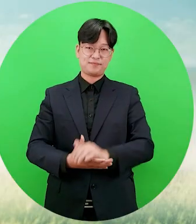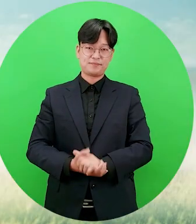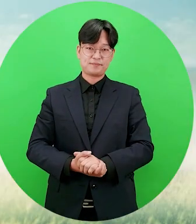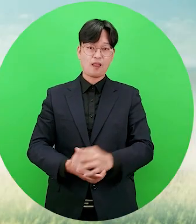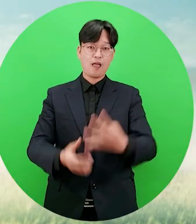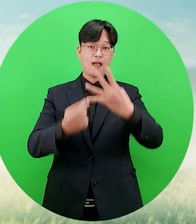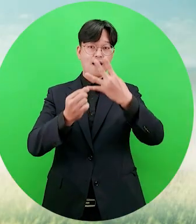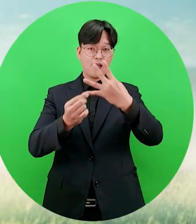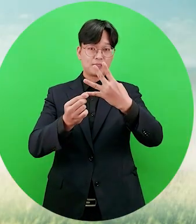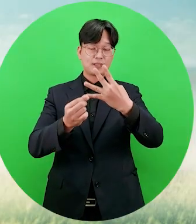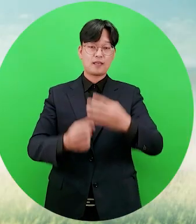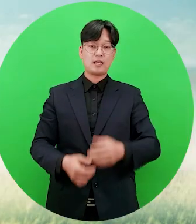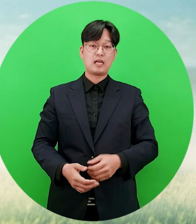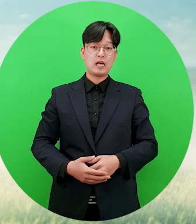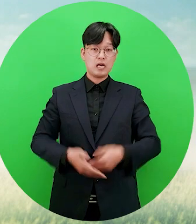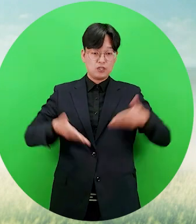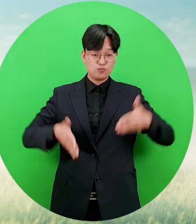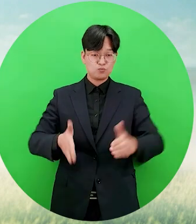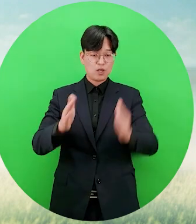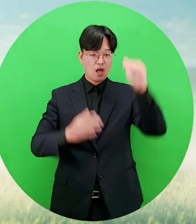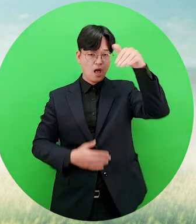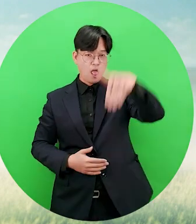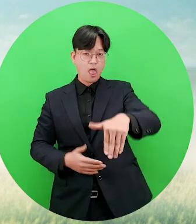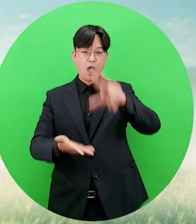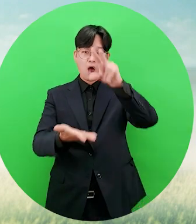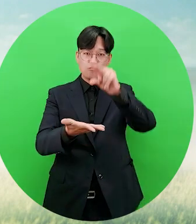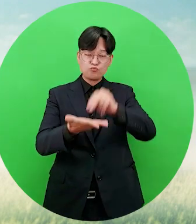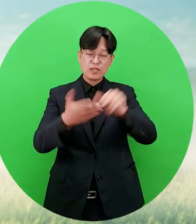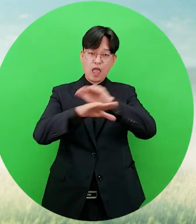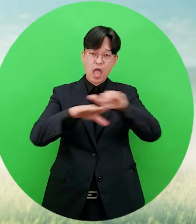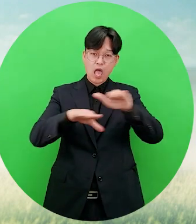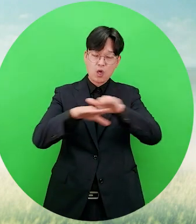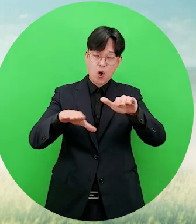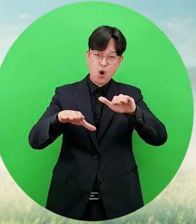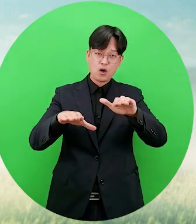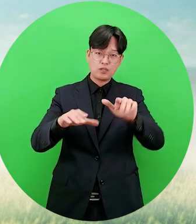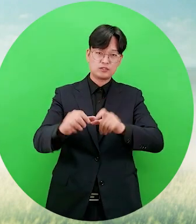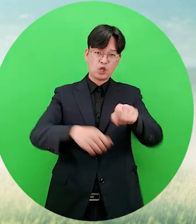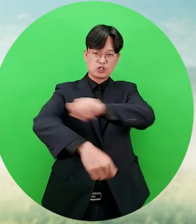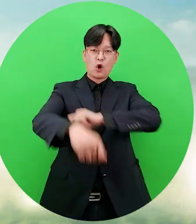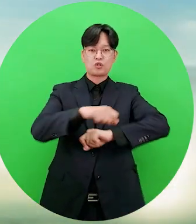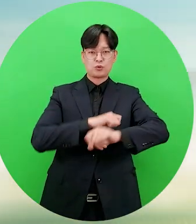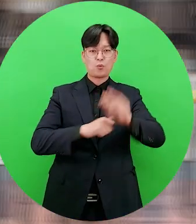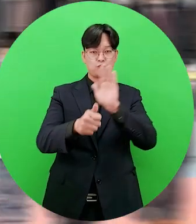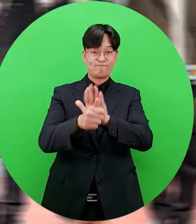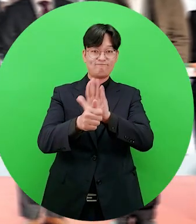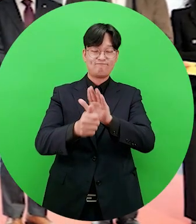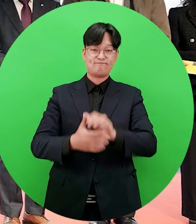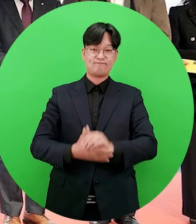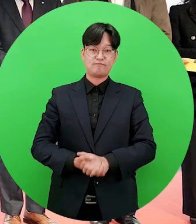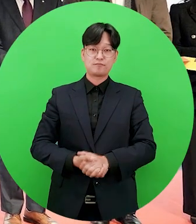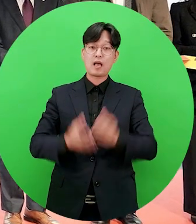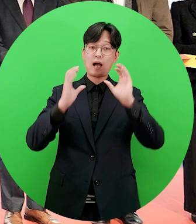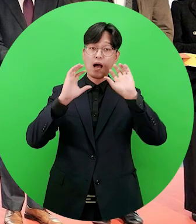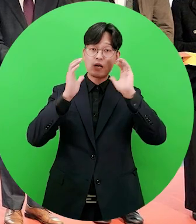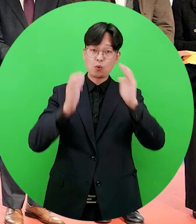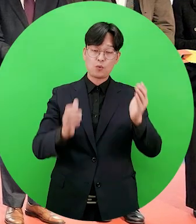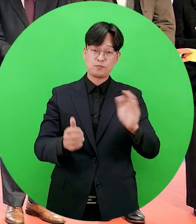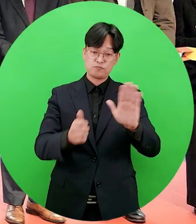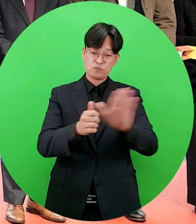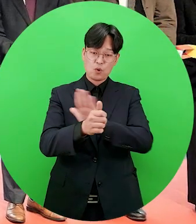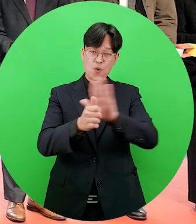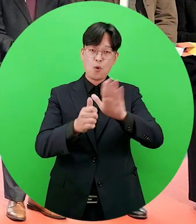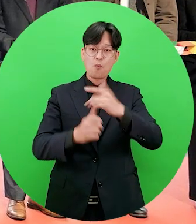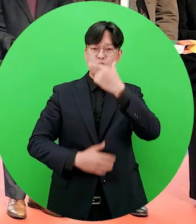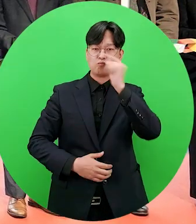네 번째, 저출산 문제 극복을 위한 지원을 확대하겠습니다. 아동 돌봄 공백 해소를